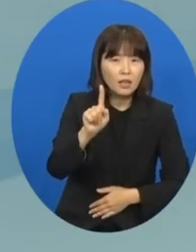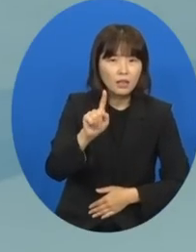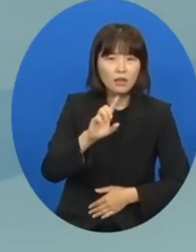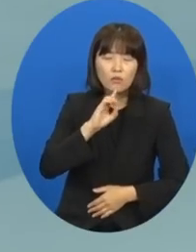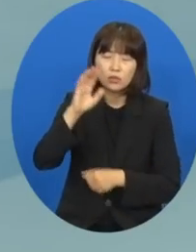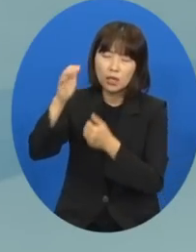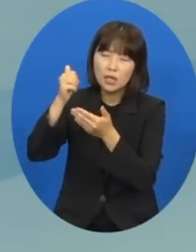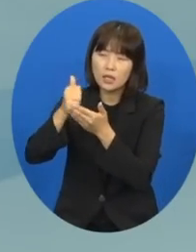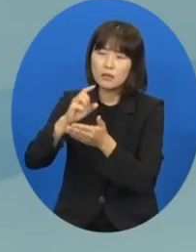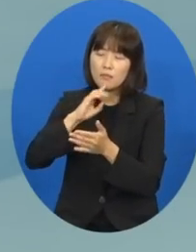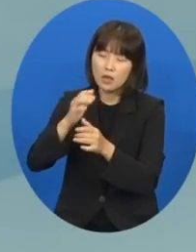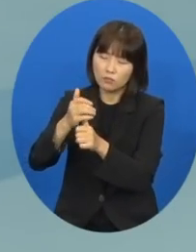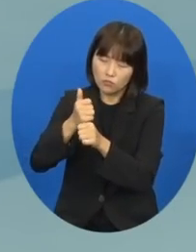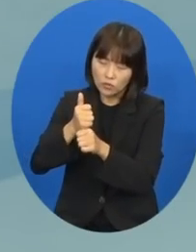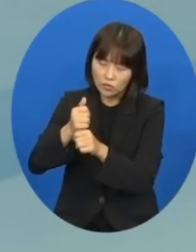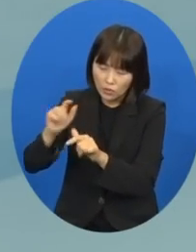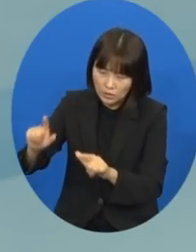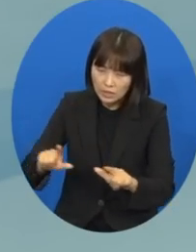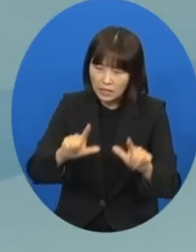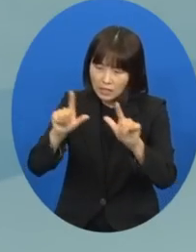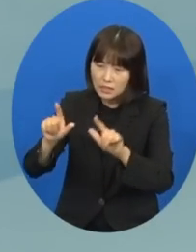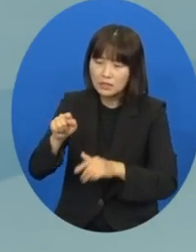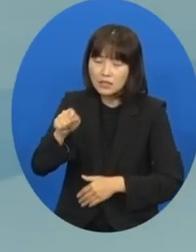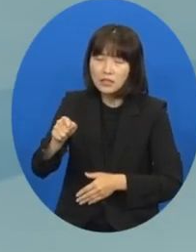붙잡고 살지 않으면 살 수 없는 그 길, 여러분